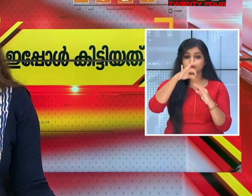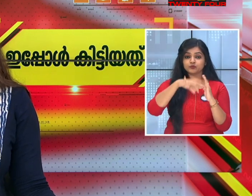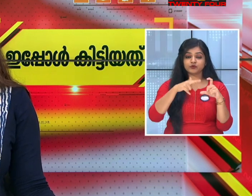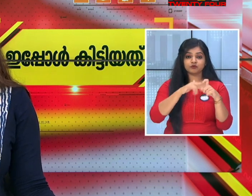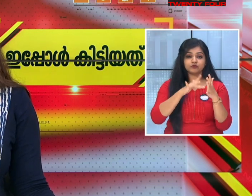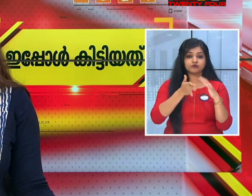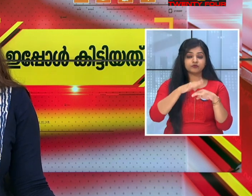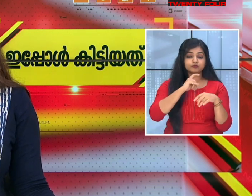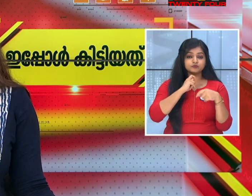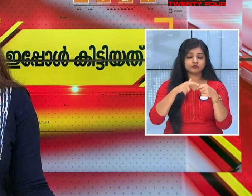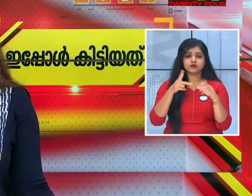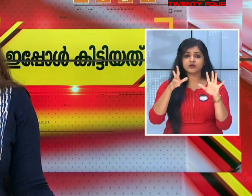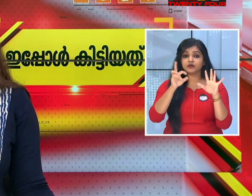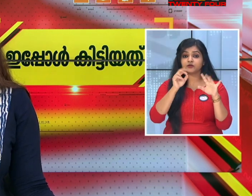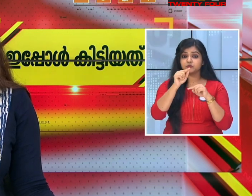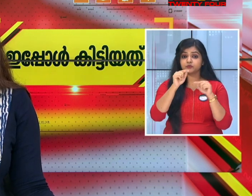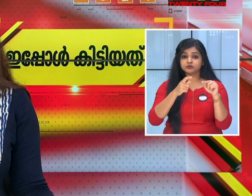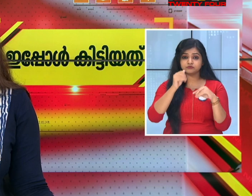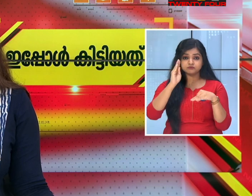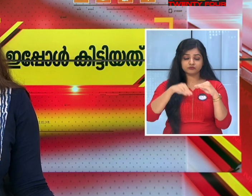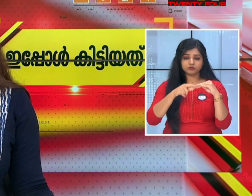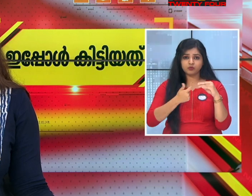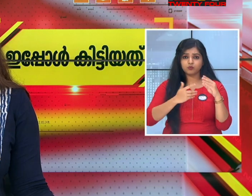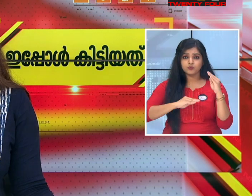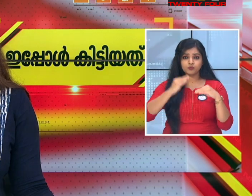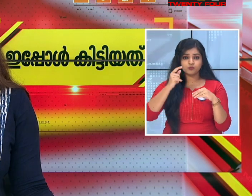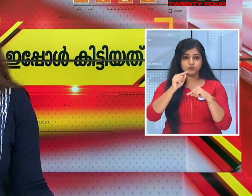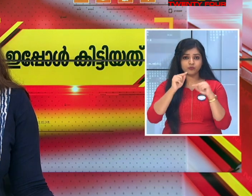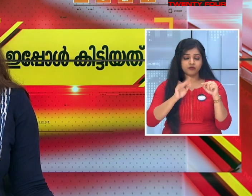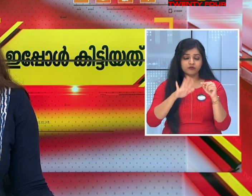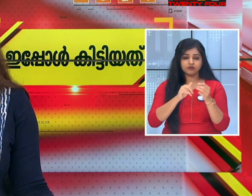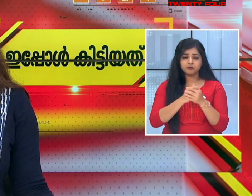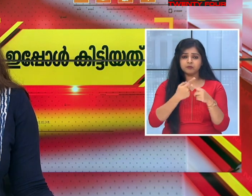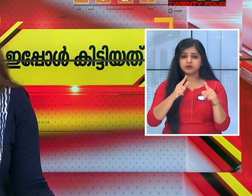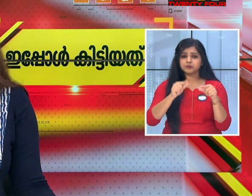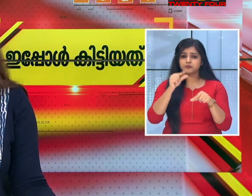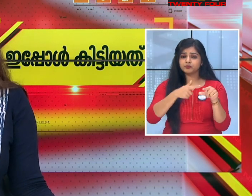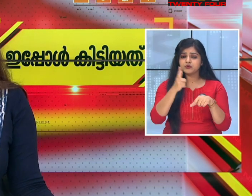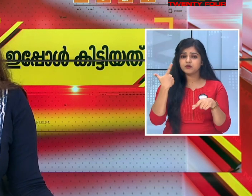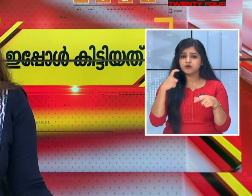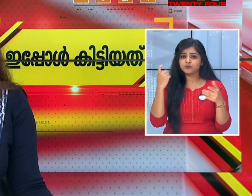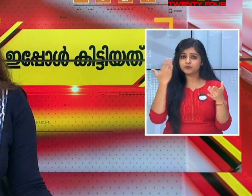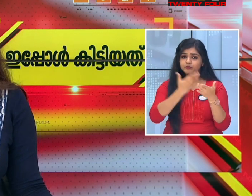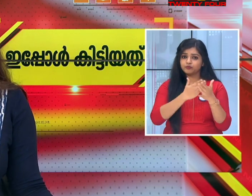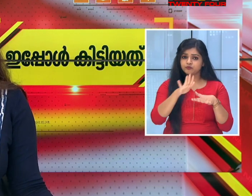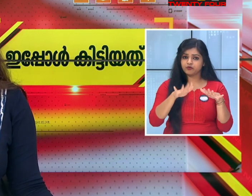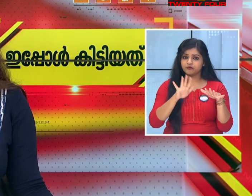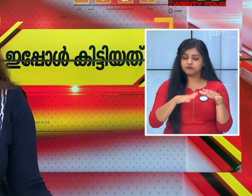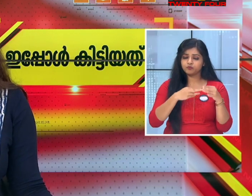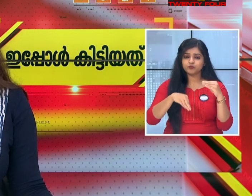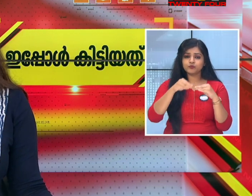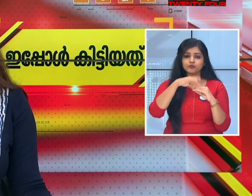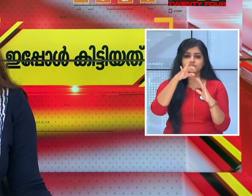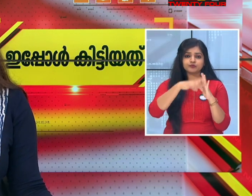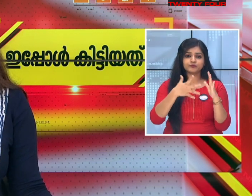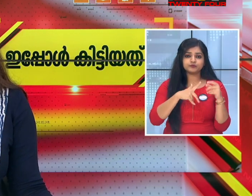വിനീത, 80% വിലക്കുറവെന്ന് പറയുന്നത് ചെറിയ കാര്യമൊന്നുമല്ല. എന്തായാലും നാട്ടുകാർ തന്നെ ഇടപെട്ട് പരാതി നൽകുന്ന ഒരു സാഹചര്യം ഉണ്ടായിട്ടുണ്ടല്ലോ. എന്താണ്